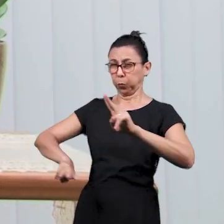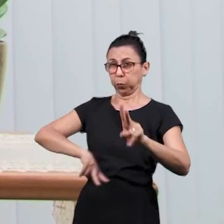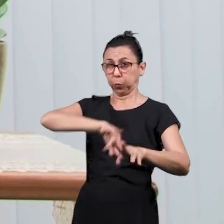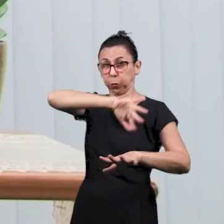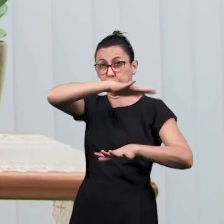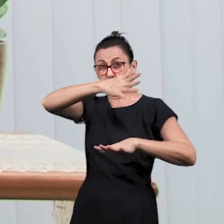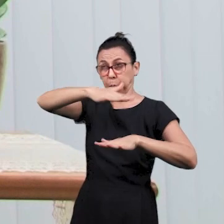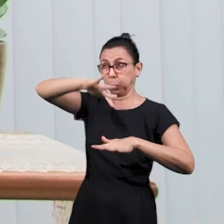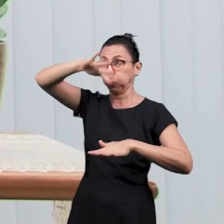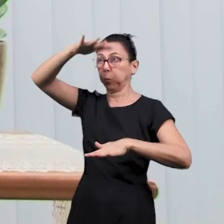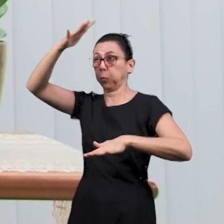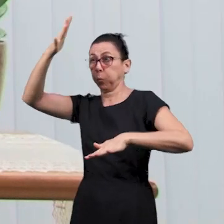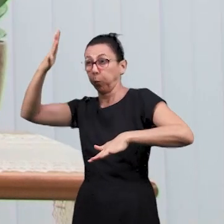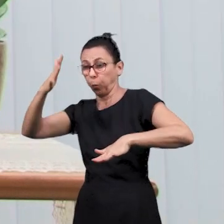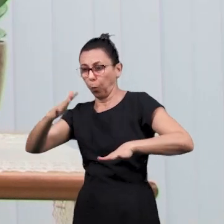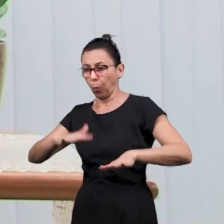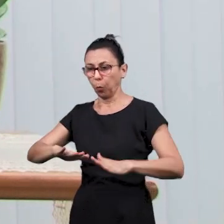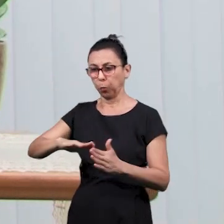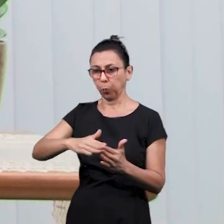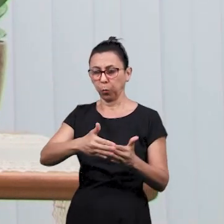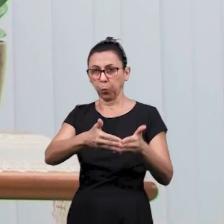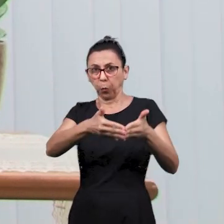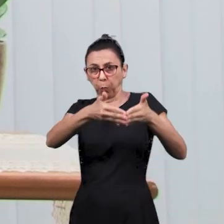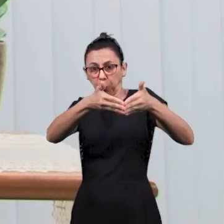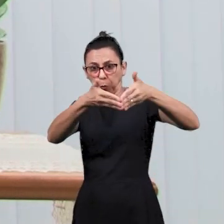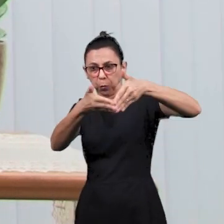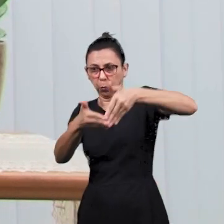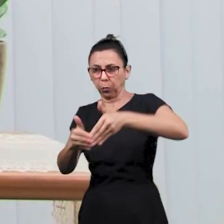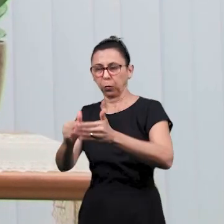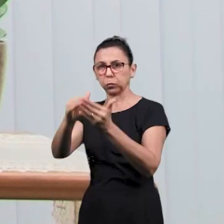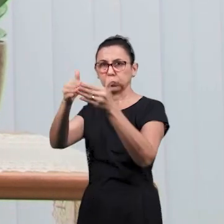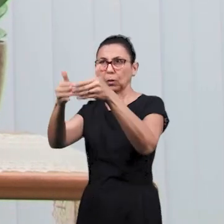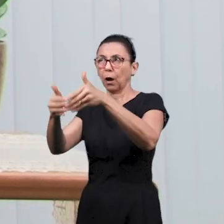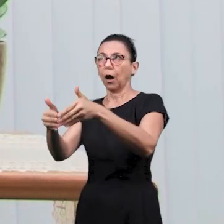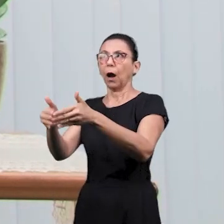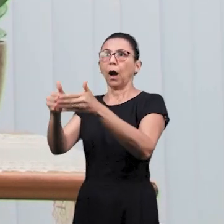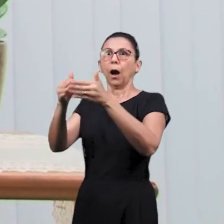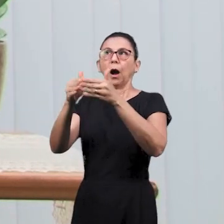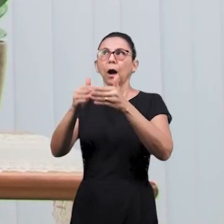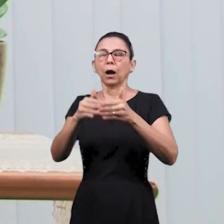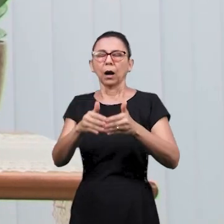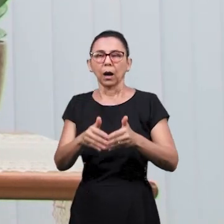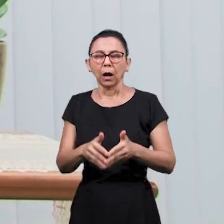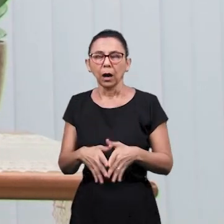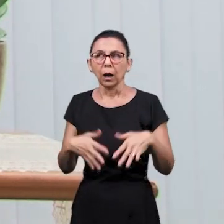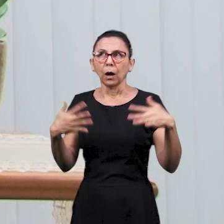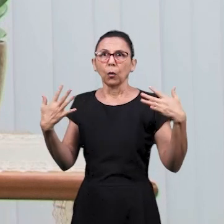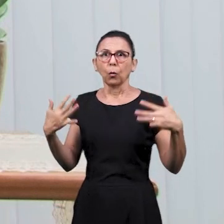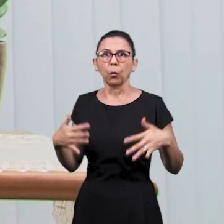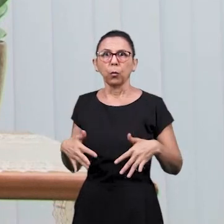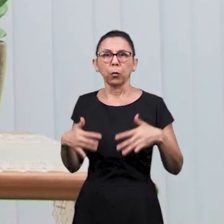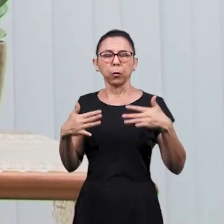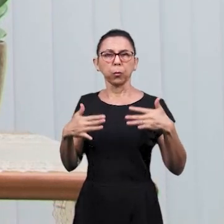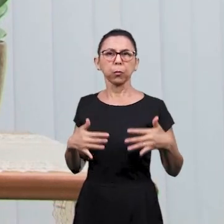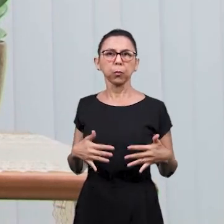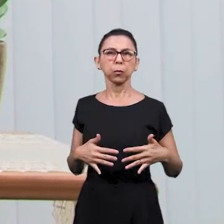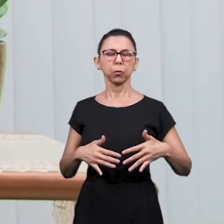била лодку волнами до такой степени, что лодка